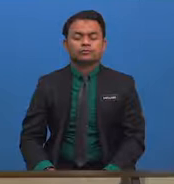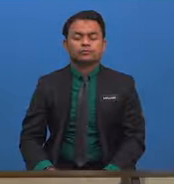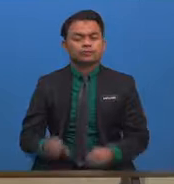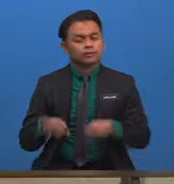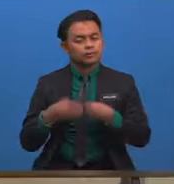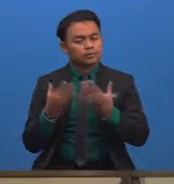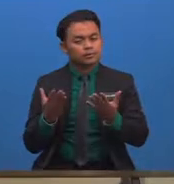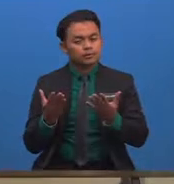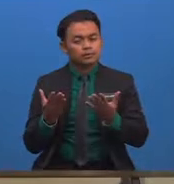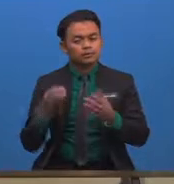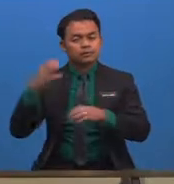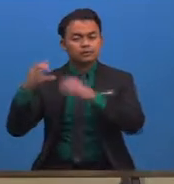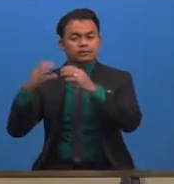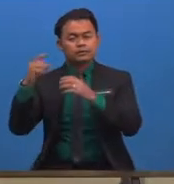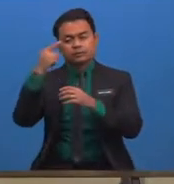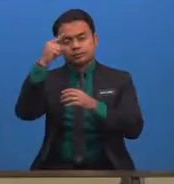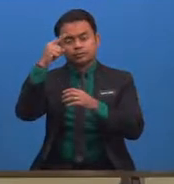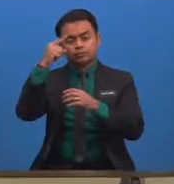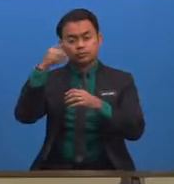Bagaimana pula cara mencelur tauge?